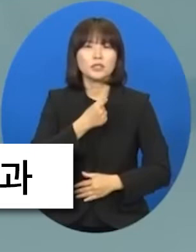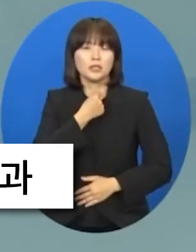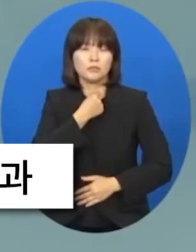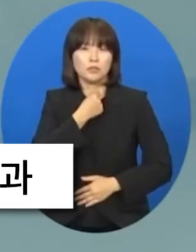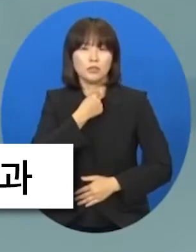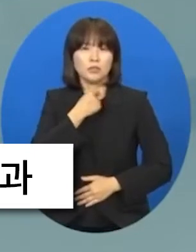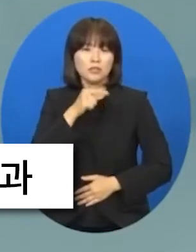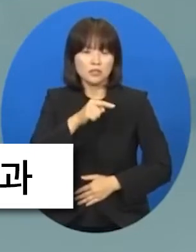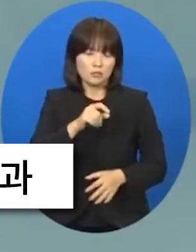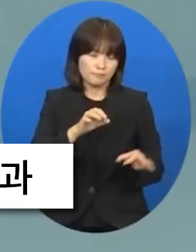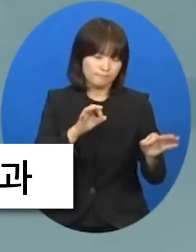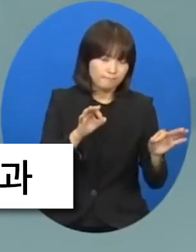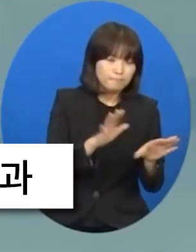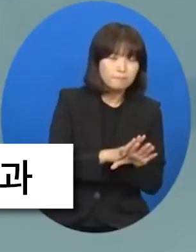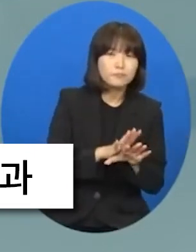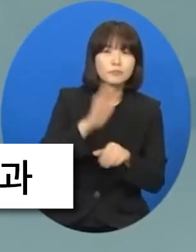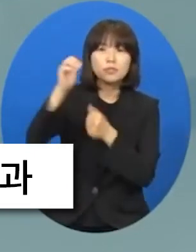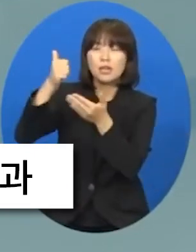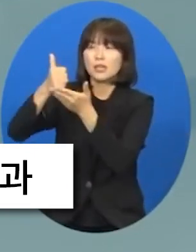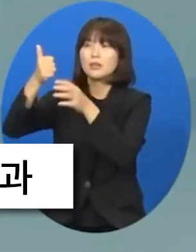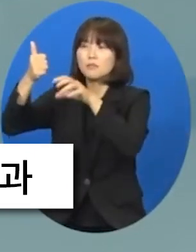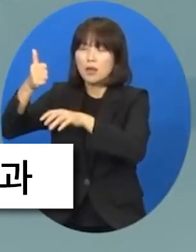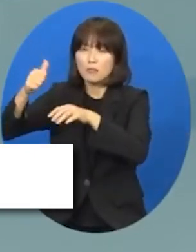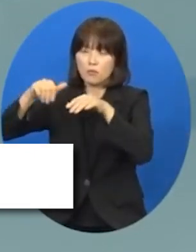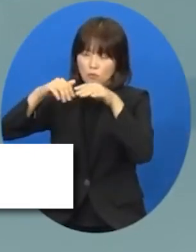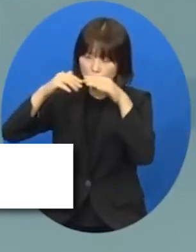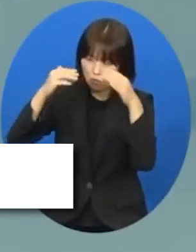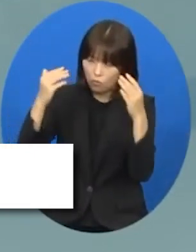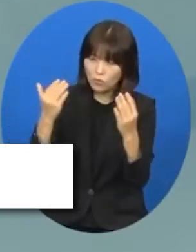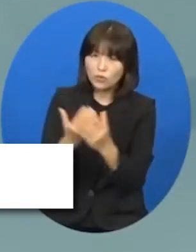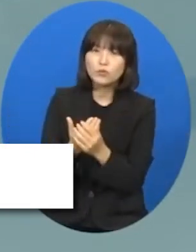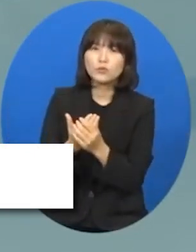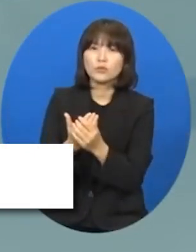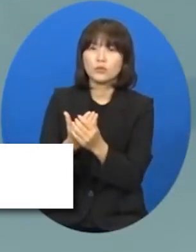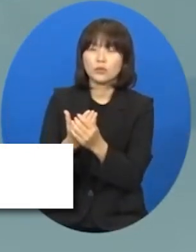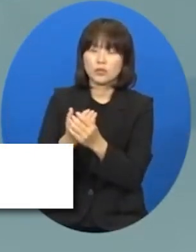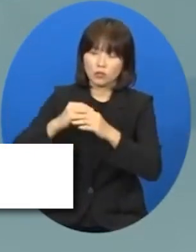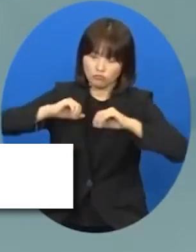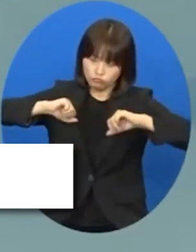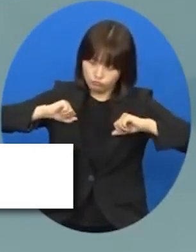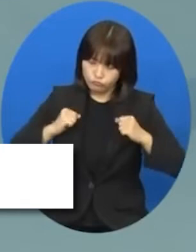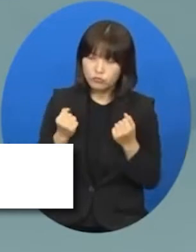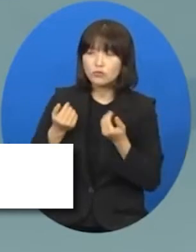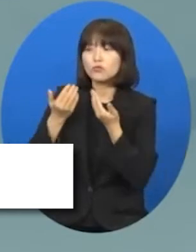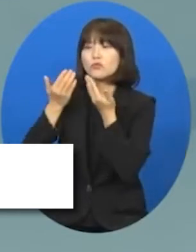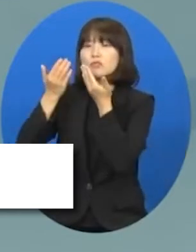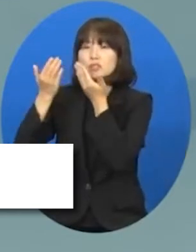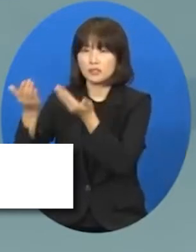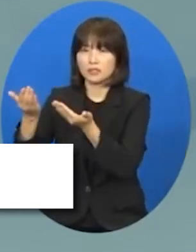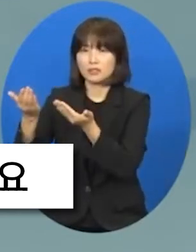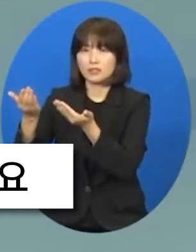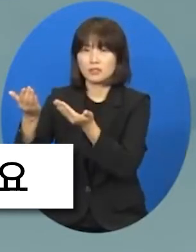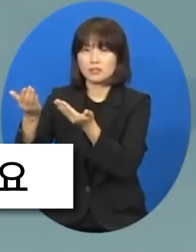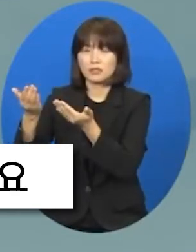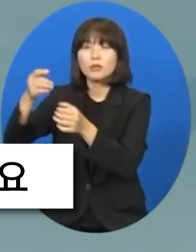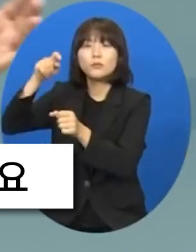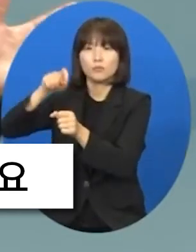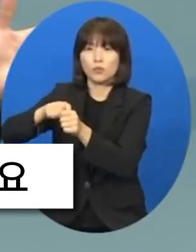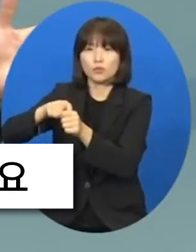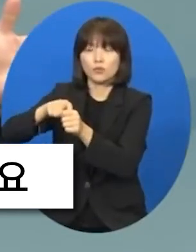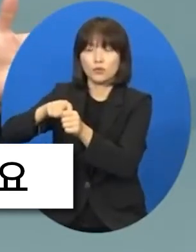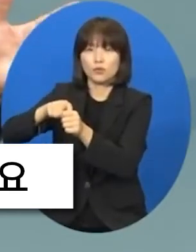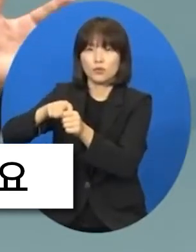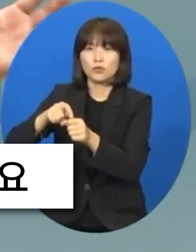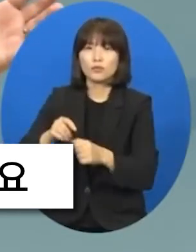없애고 하나님 앞에 온전한 항복과 순종을 살게 하시려고 그